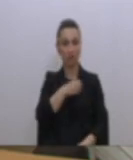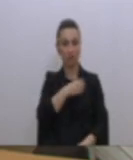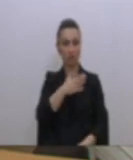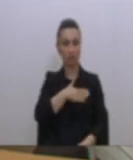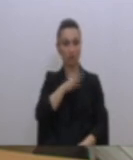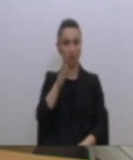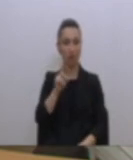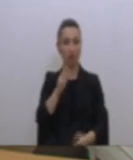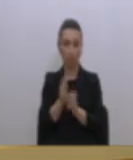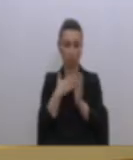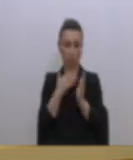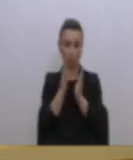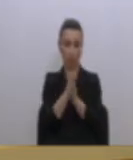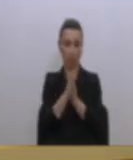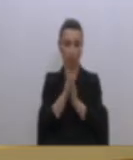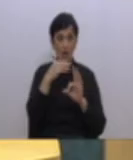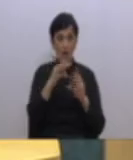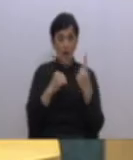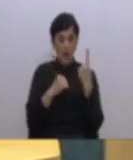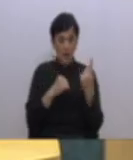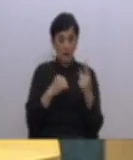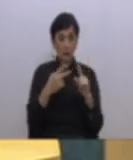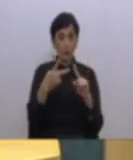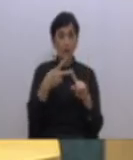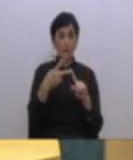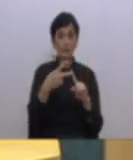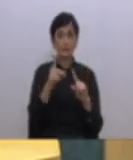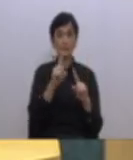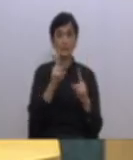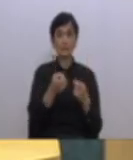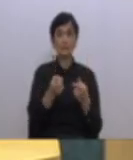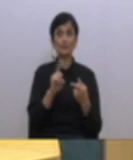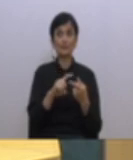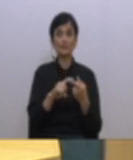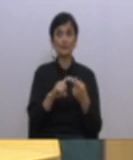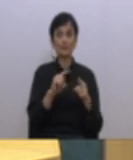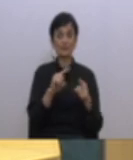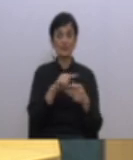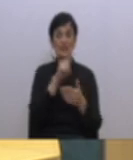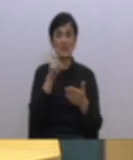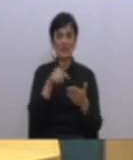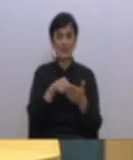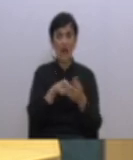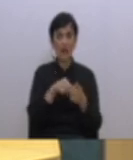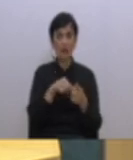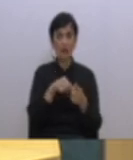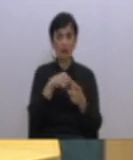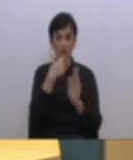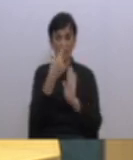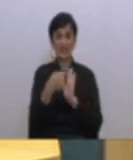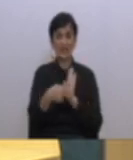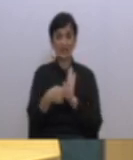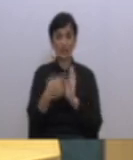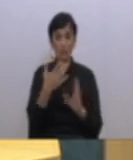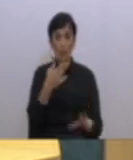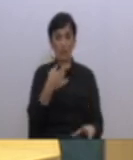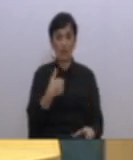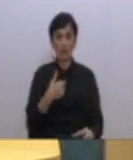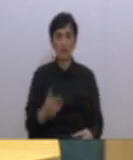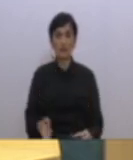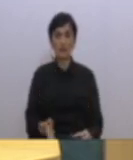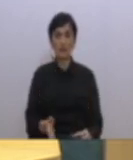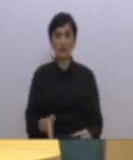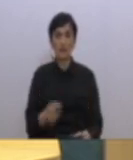იქნება, რომელსაც თქვენ აშენებთ. დიდი მადლობა. ეხლა რა შეიძლება ამ საკითხებს და კითხვას რომელიც დამისვით.